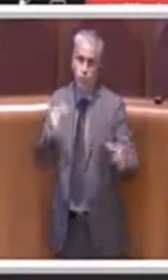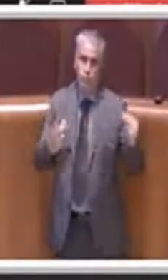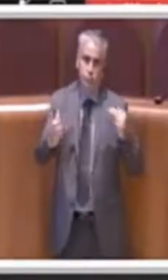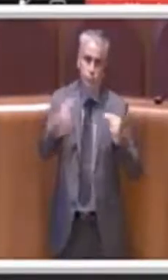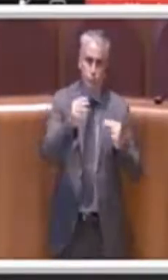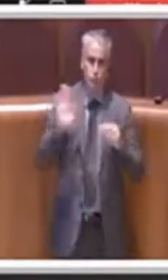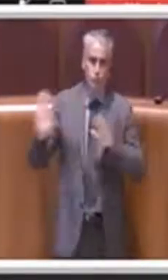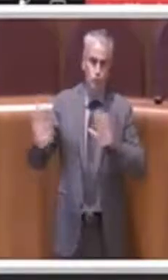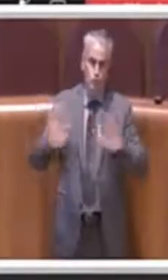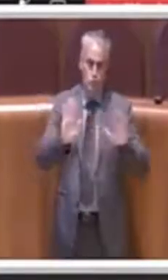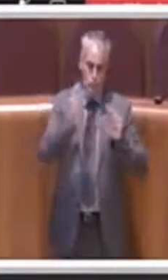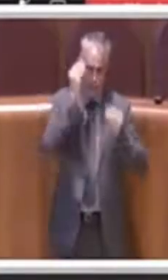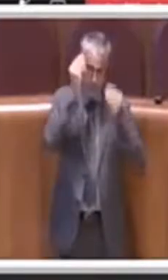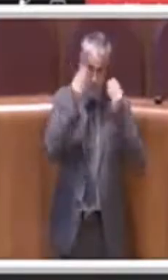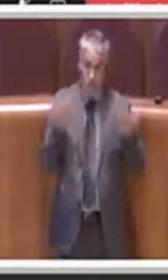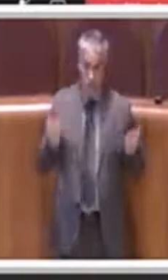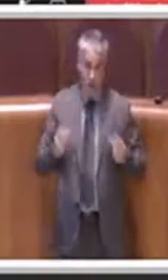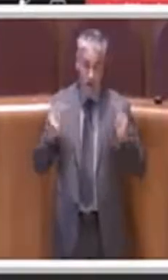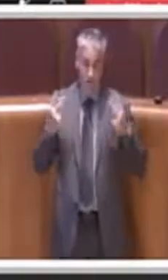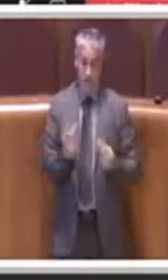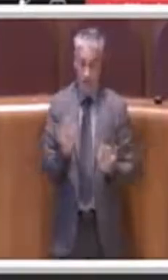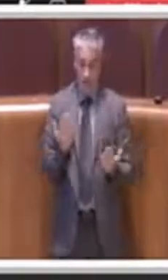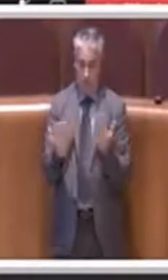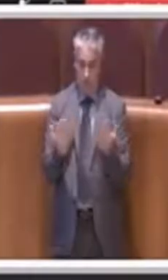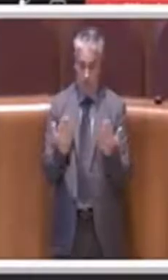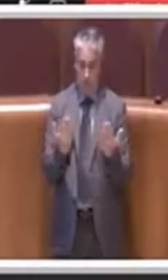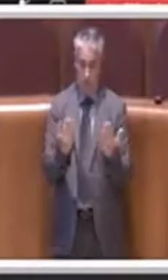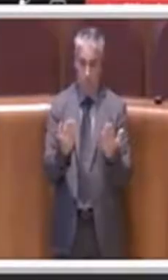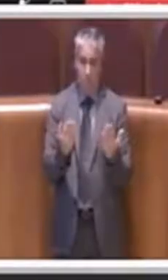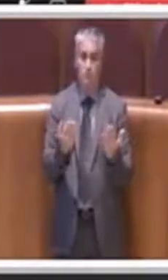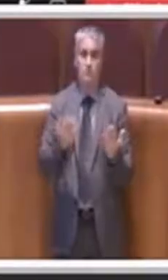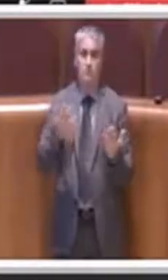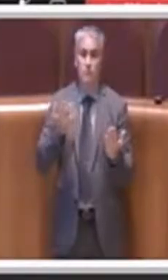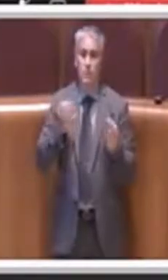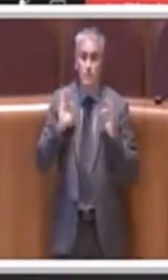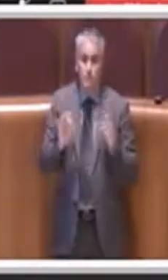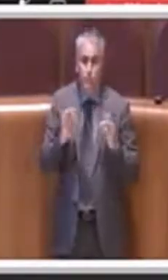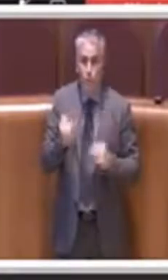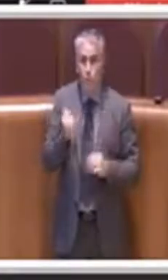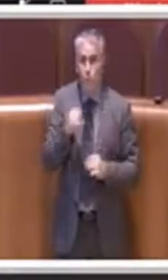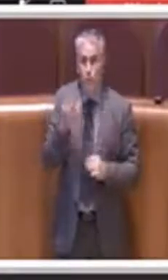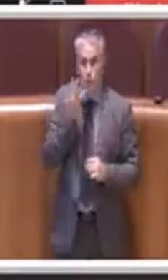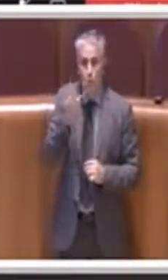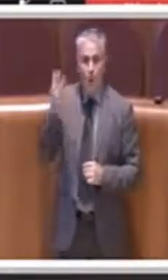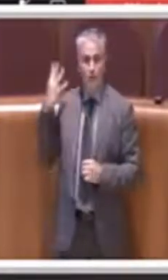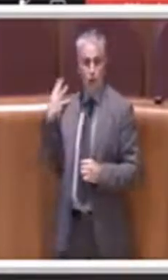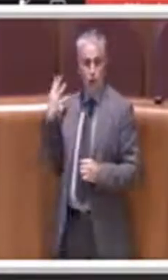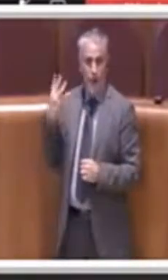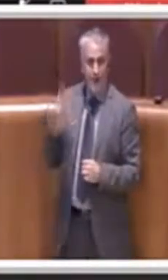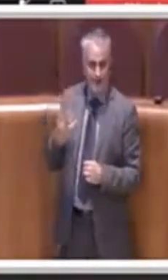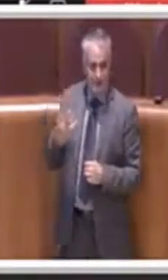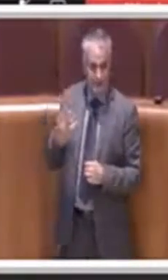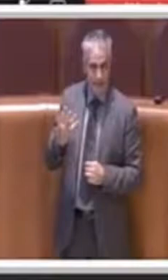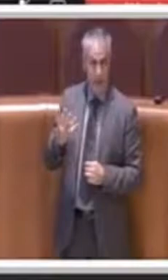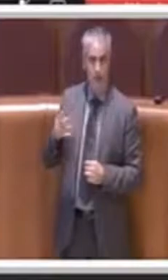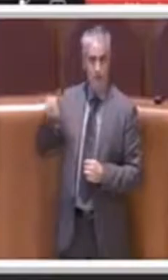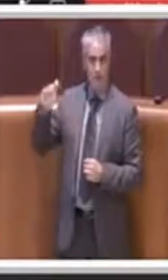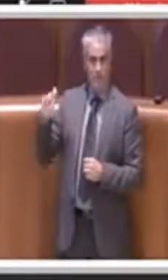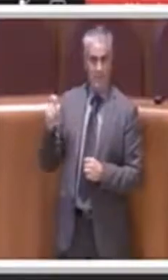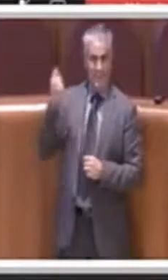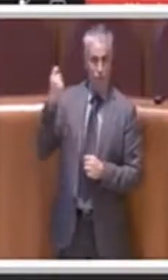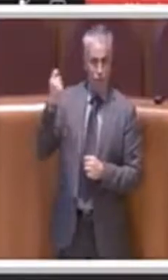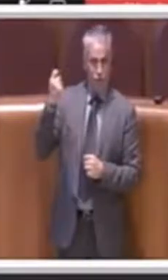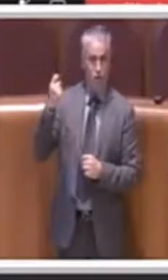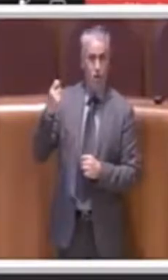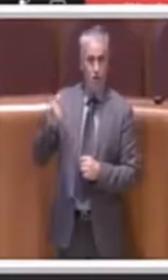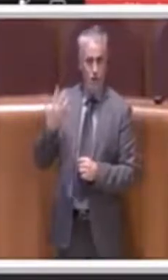punto di vista il dato è certamente importante negli ultimi 4 anni, da quando diciamo sono state vinte le elezioni a Roma dal